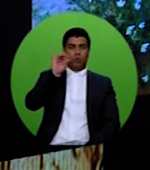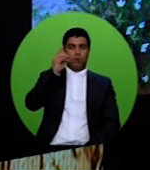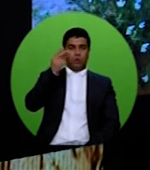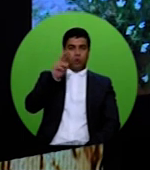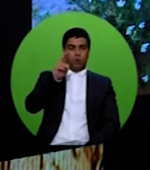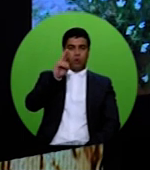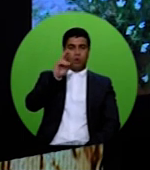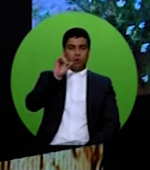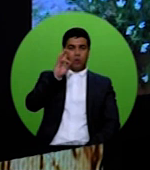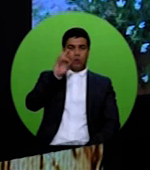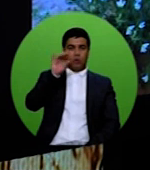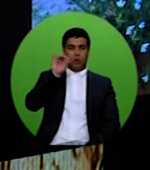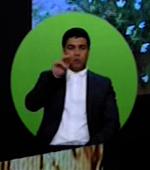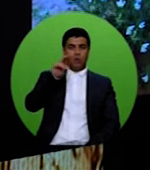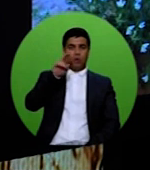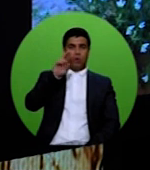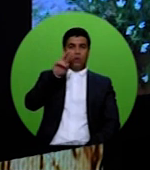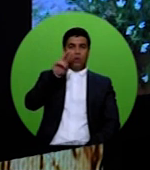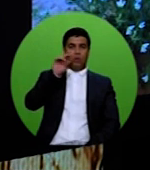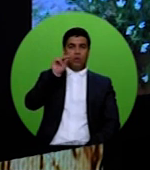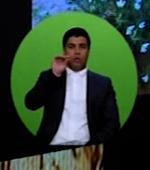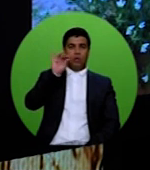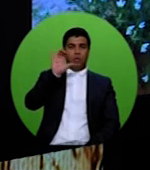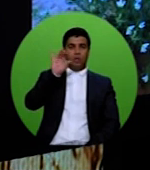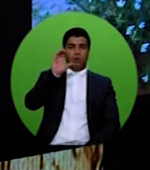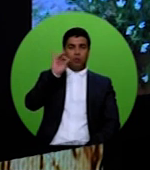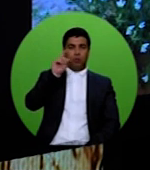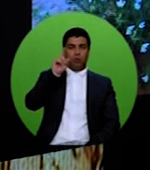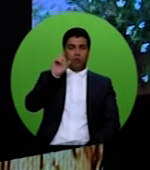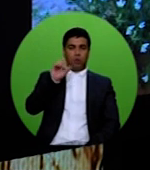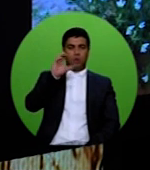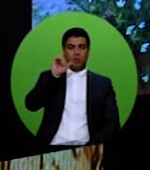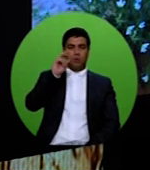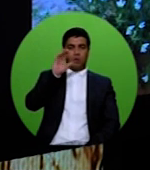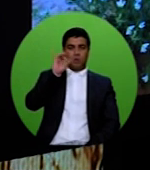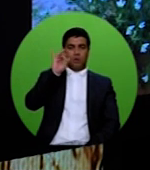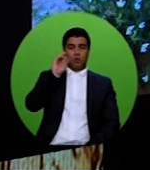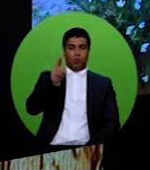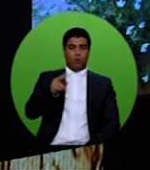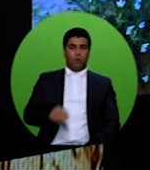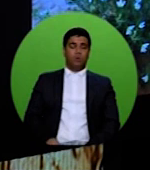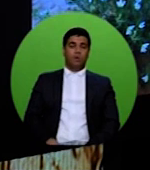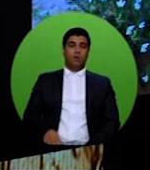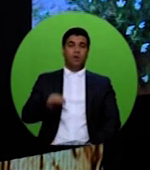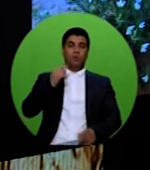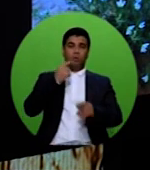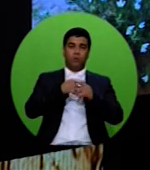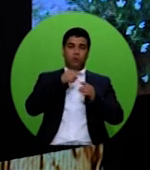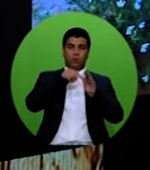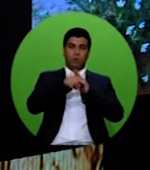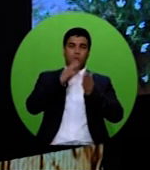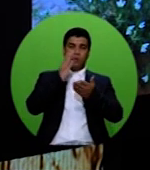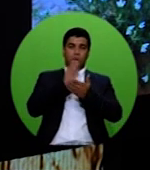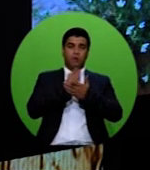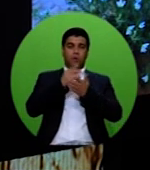кандым, колючий листник, частуха обыкновенная и саксаул. Также здесь встречаются глинистые